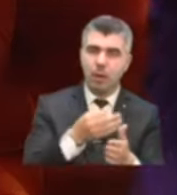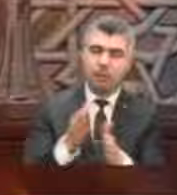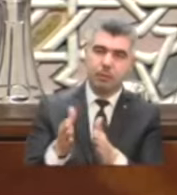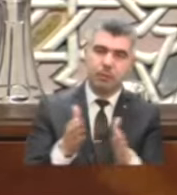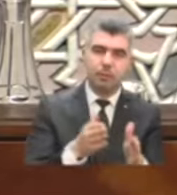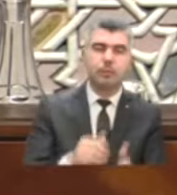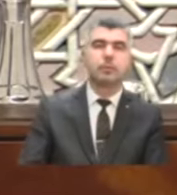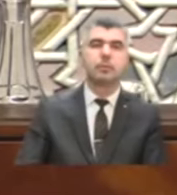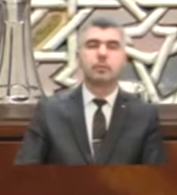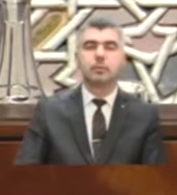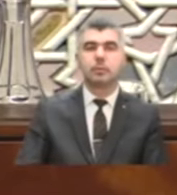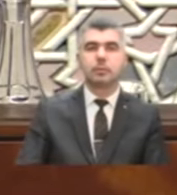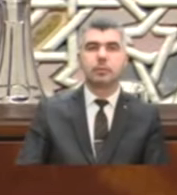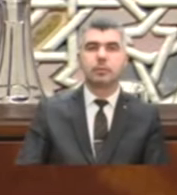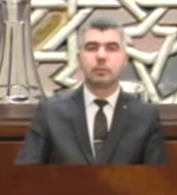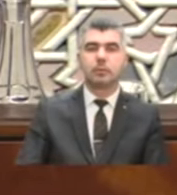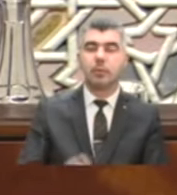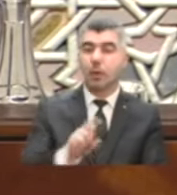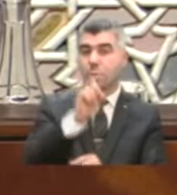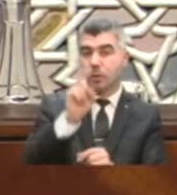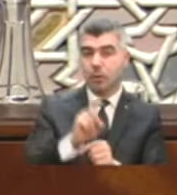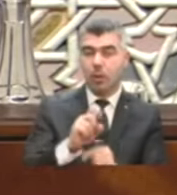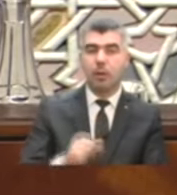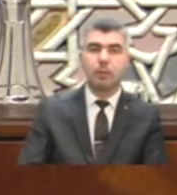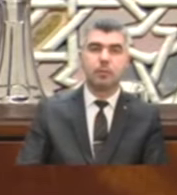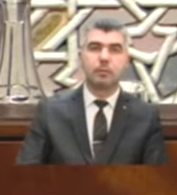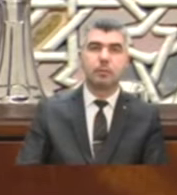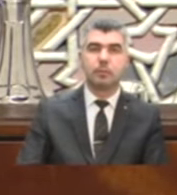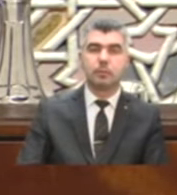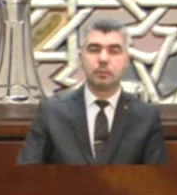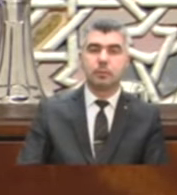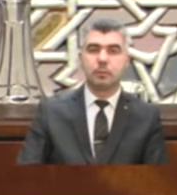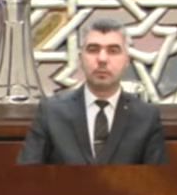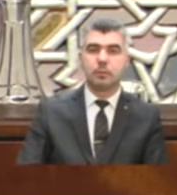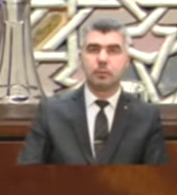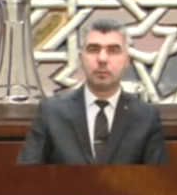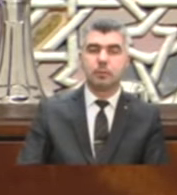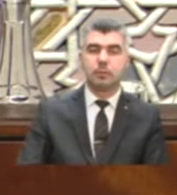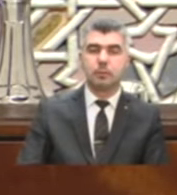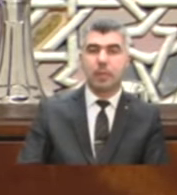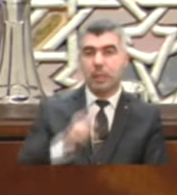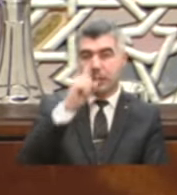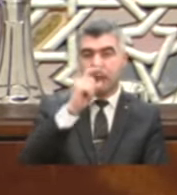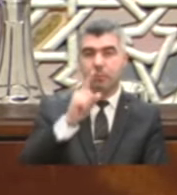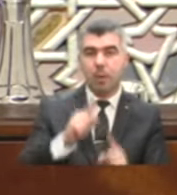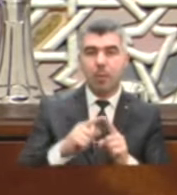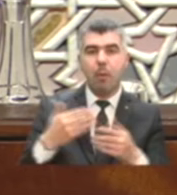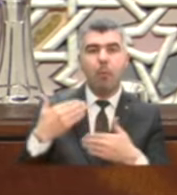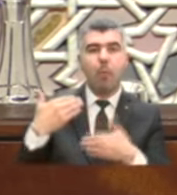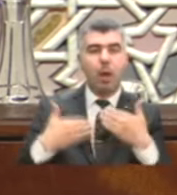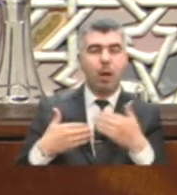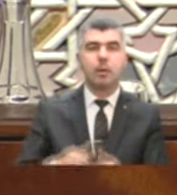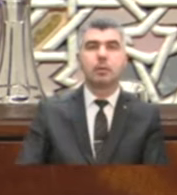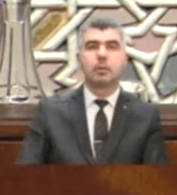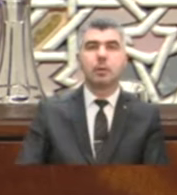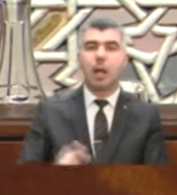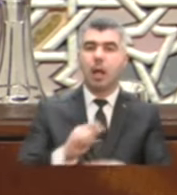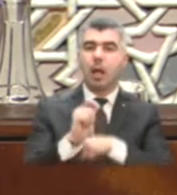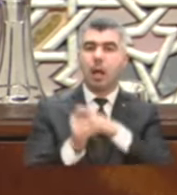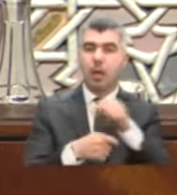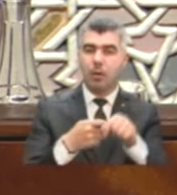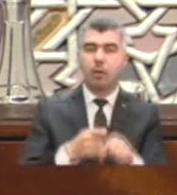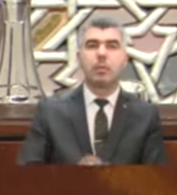الظواهر الاجتماعيه السلبيه. وشكرا لكم. شكرا السيده الوزيره. نمر الى السؤال الموالي عن معاناه الاشخاص في وضعيه اعاقه بالعالم